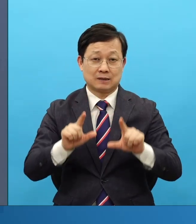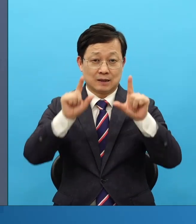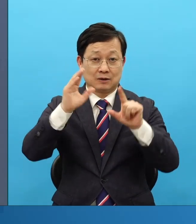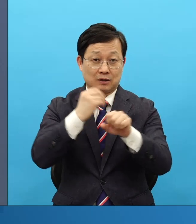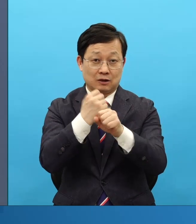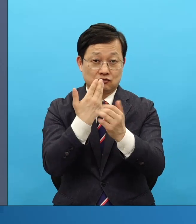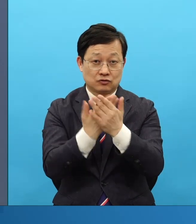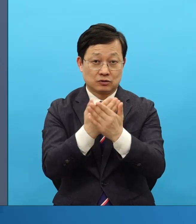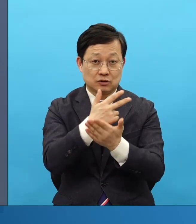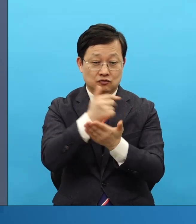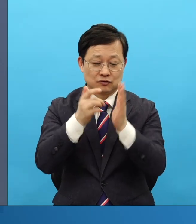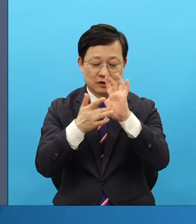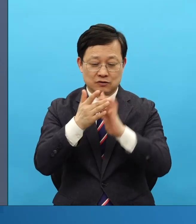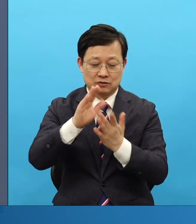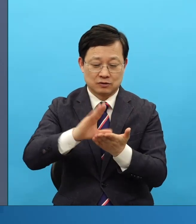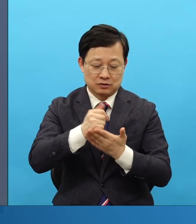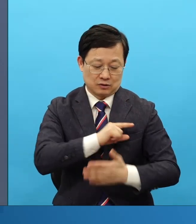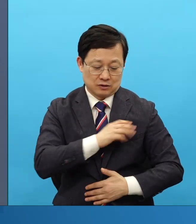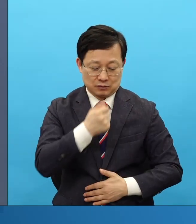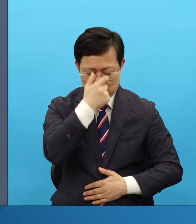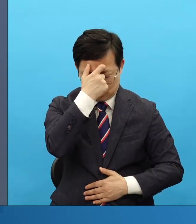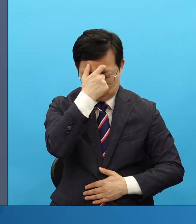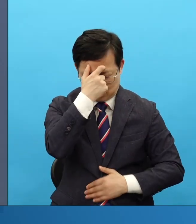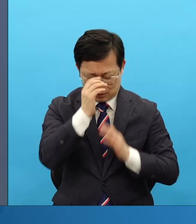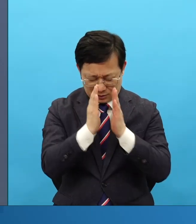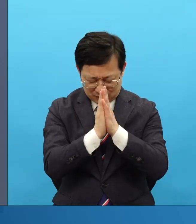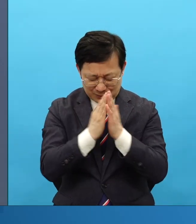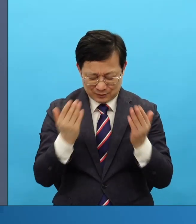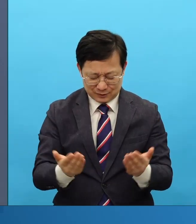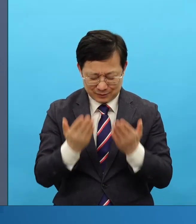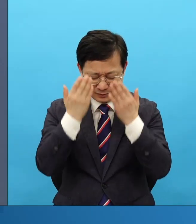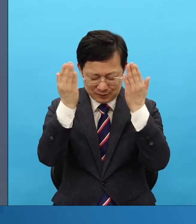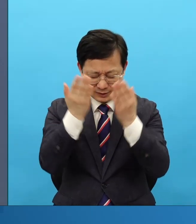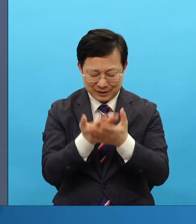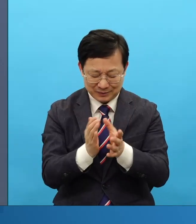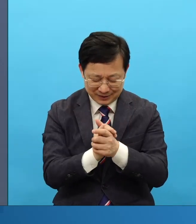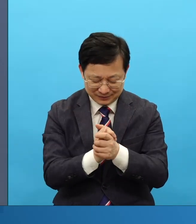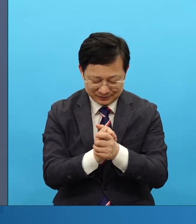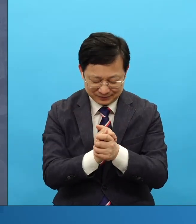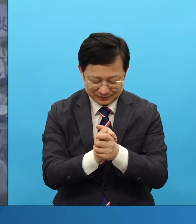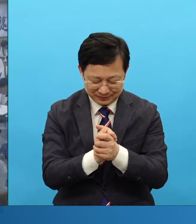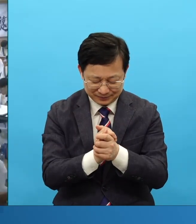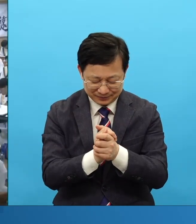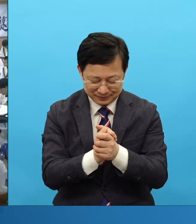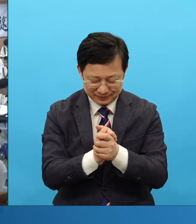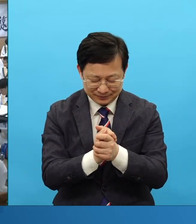power of 주 the 예수 throne comes 그리스도 upon us. 이름으로 In the name of 기도하옵나이다. our Lord Jesus Christ, we 아멘. pray. Amen.